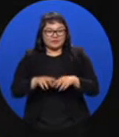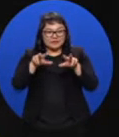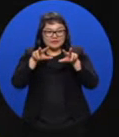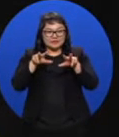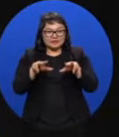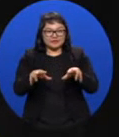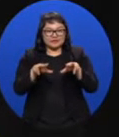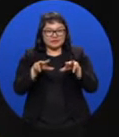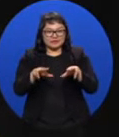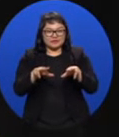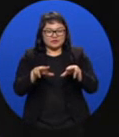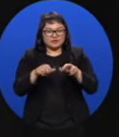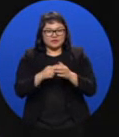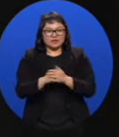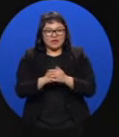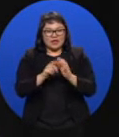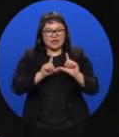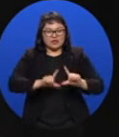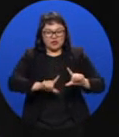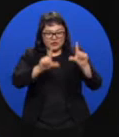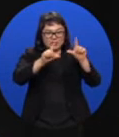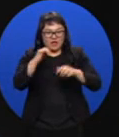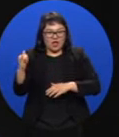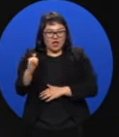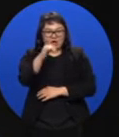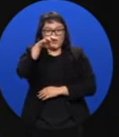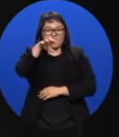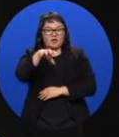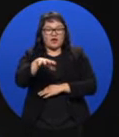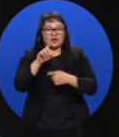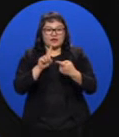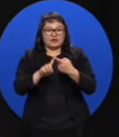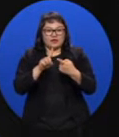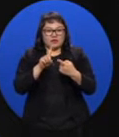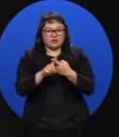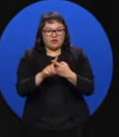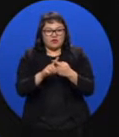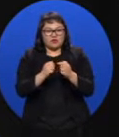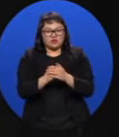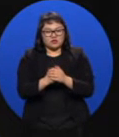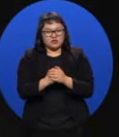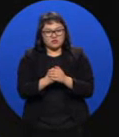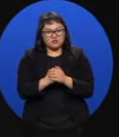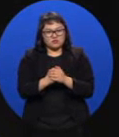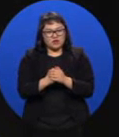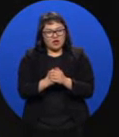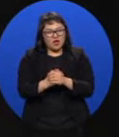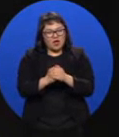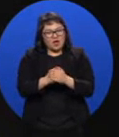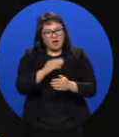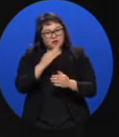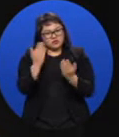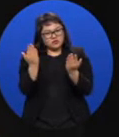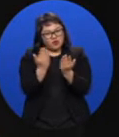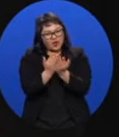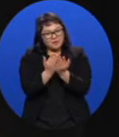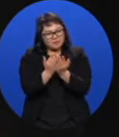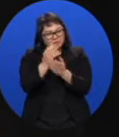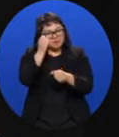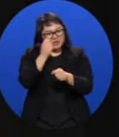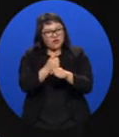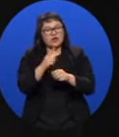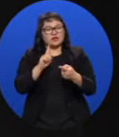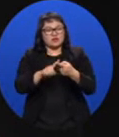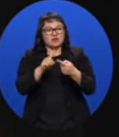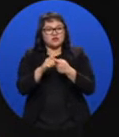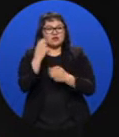현재 성산에 들어서는 제2공항에 대해서 예비타당성 조사를 하고 있습니다. 아마